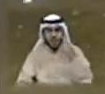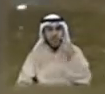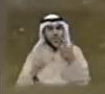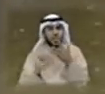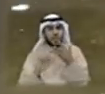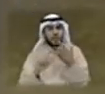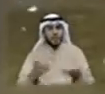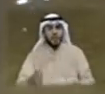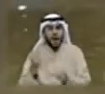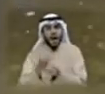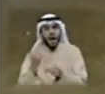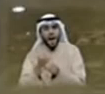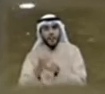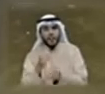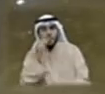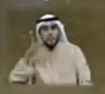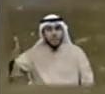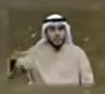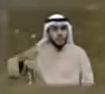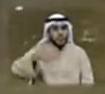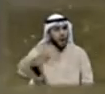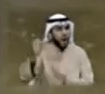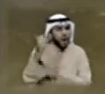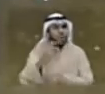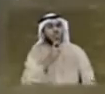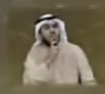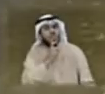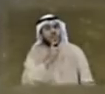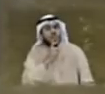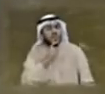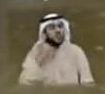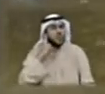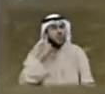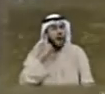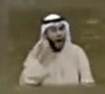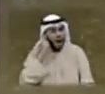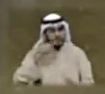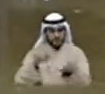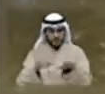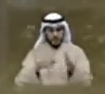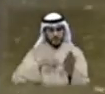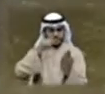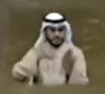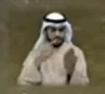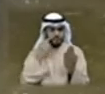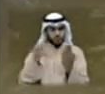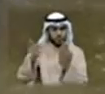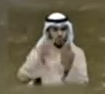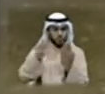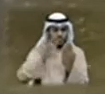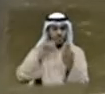المرسى مثل سرعة التيارات البحرية، قوة الأمواج، ذلك حتى يتسنى لنا بعدين أول شيء